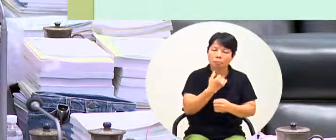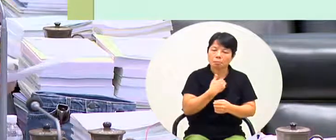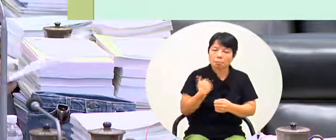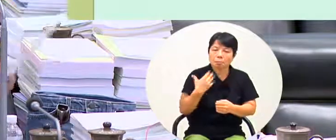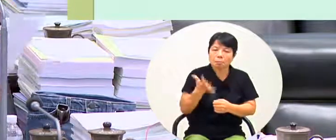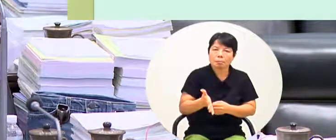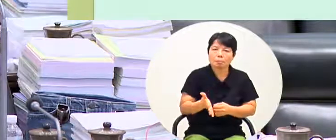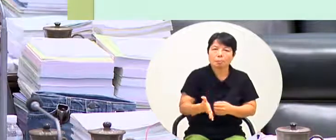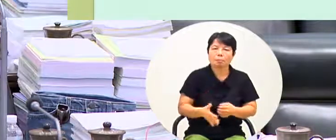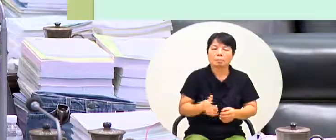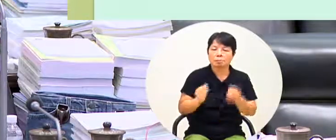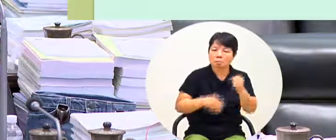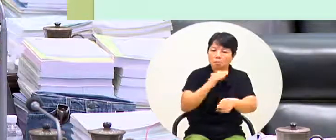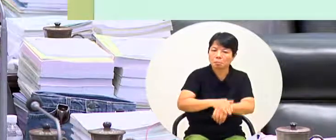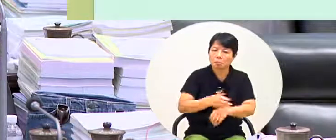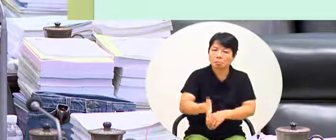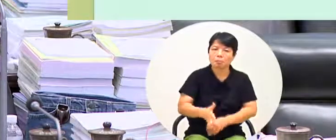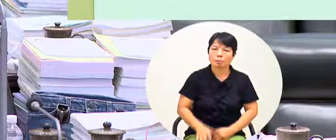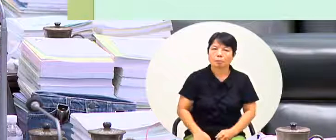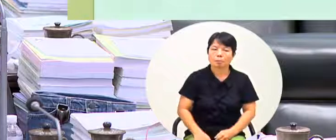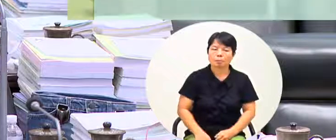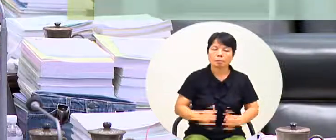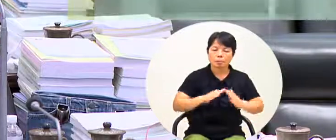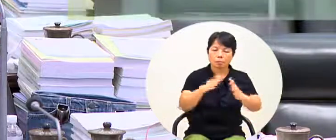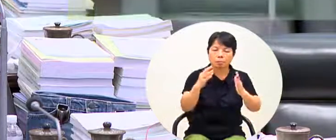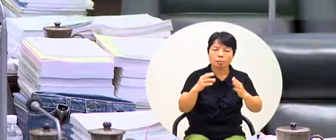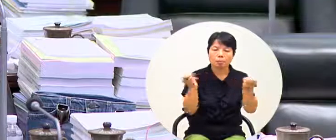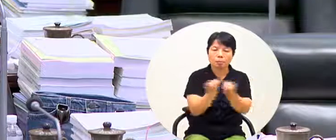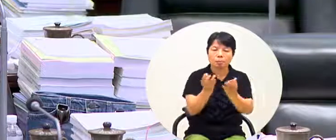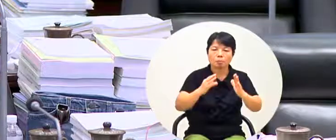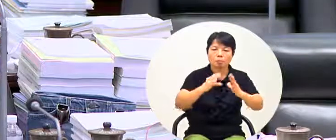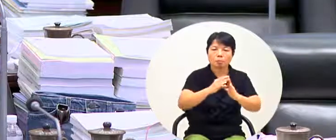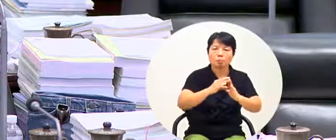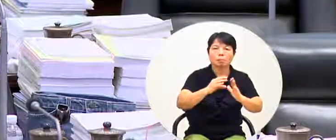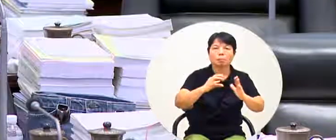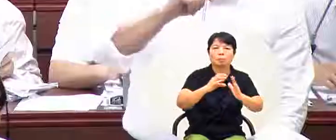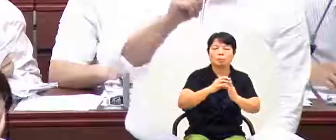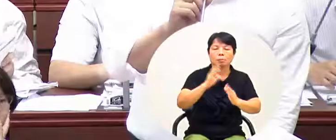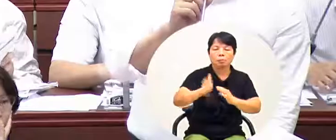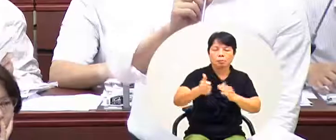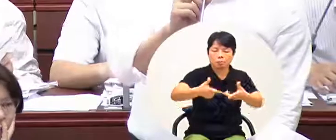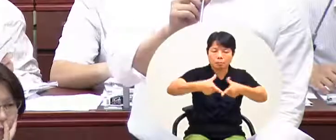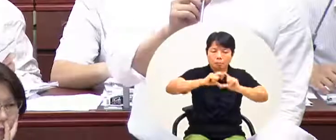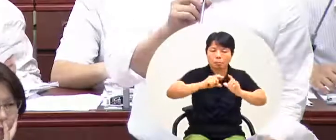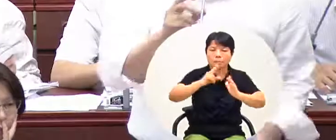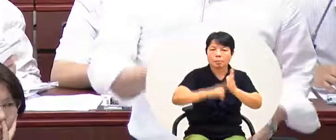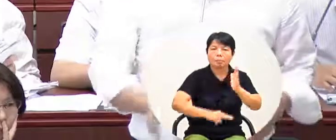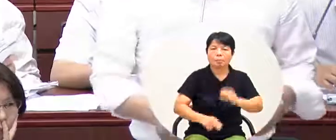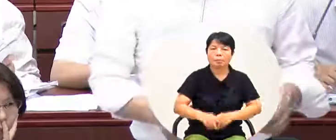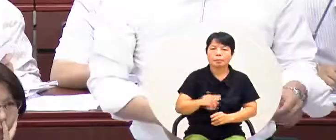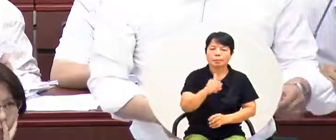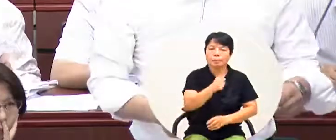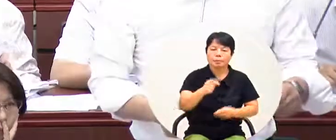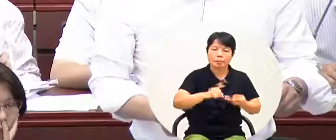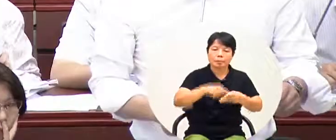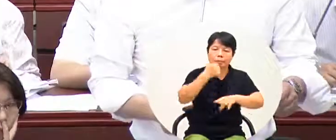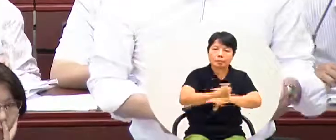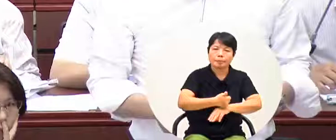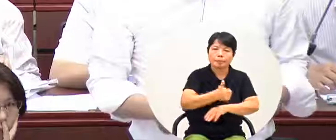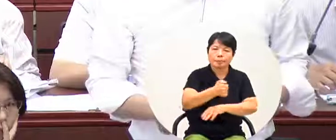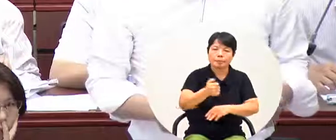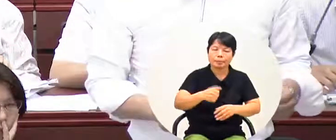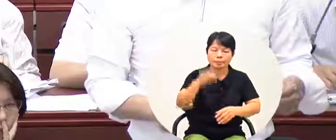们都发局的局长来做说明。 李局长，请说明。 好，谢谢主席，谢谢同议员。那我